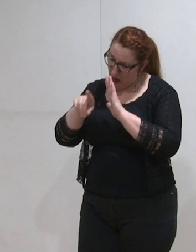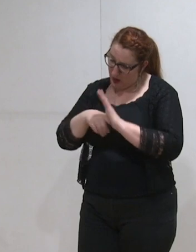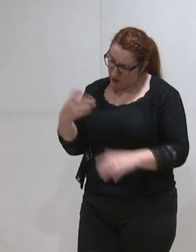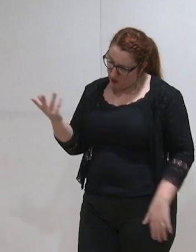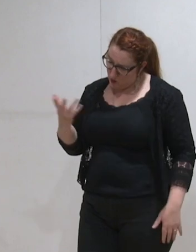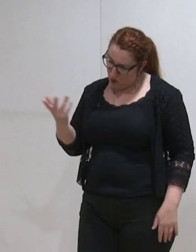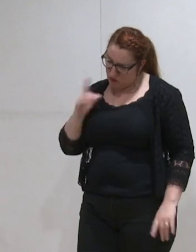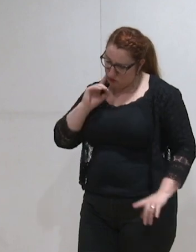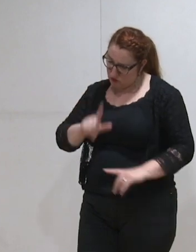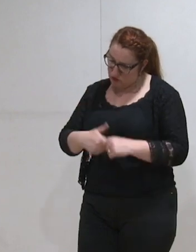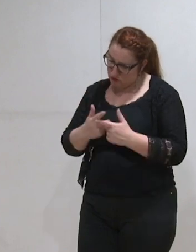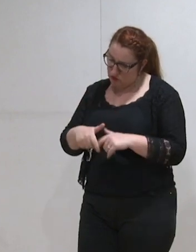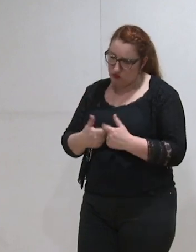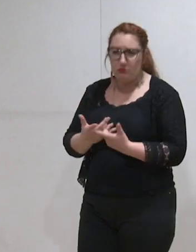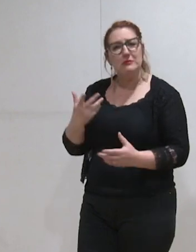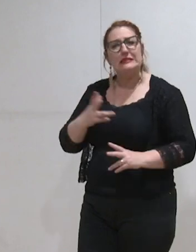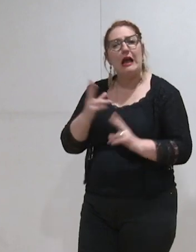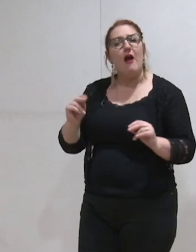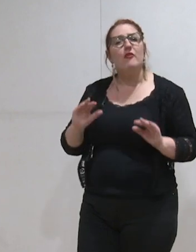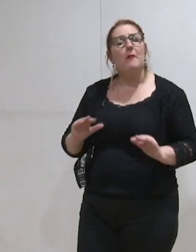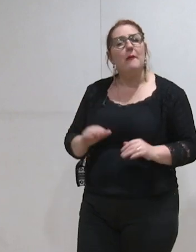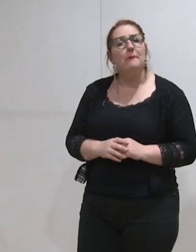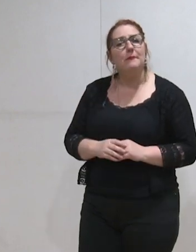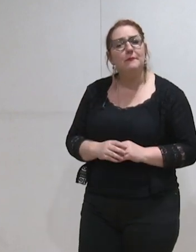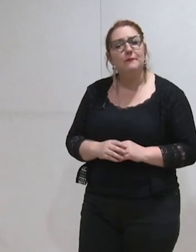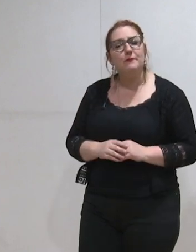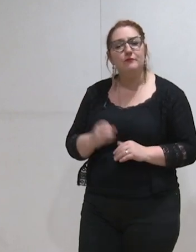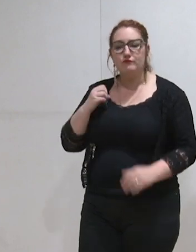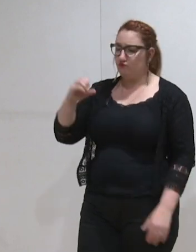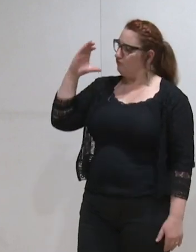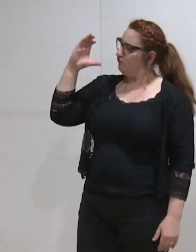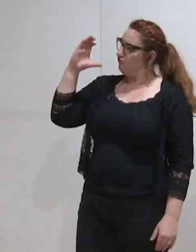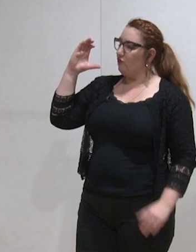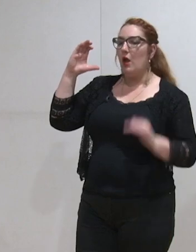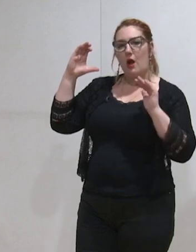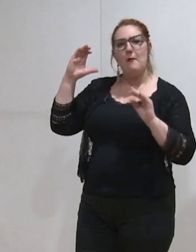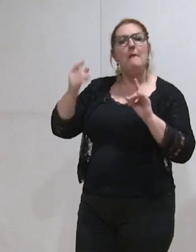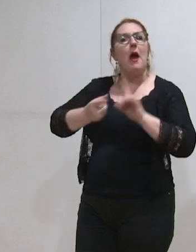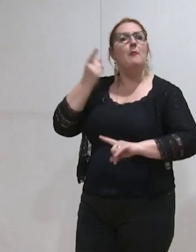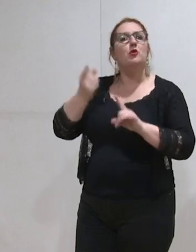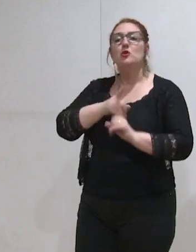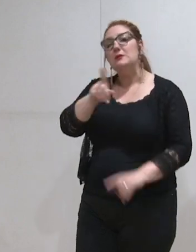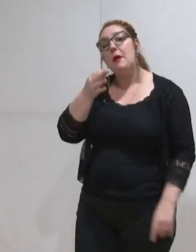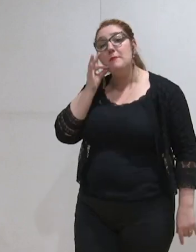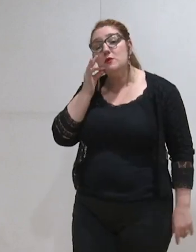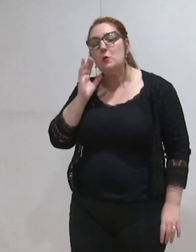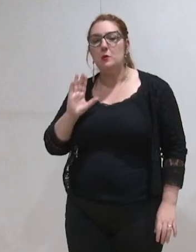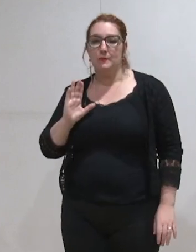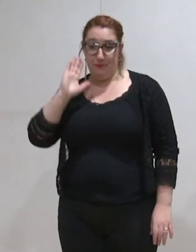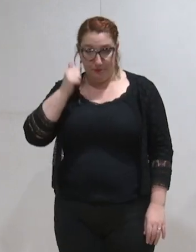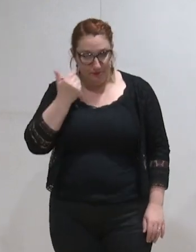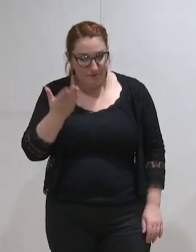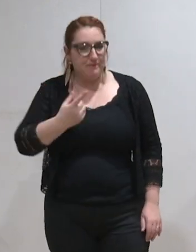construit ces répartitions pour un montant encore une fois qui m'aparaît suffisamment important pour qu'on s'en préoccupe donc on a